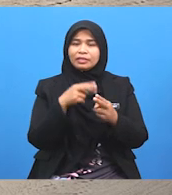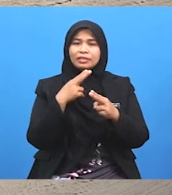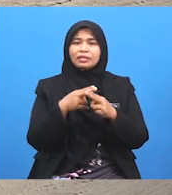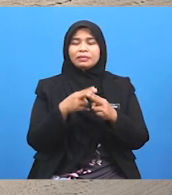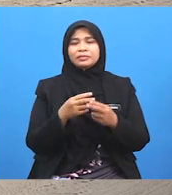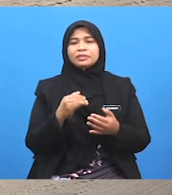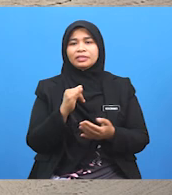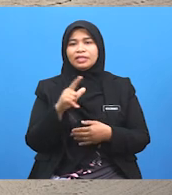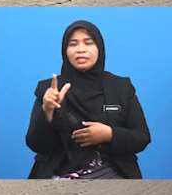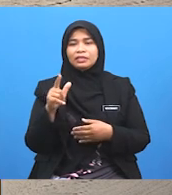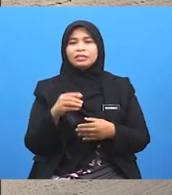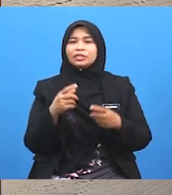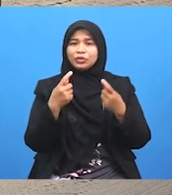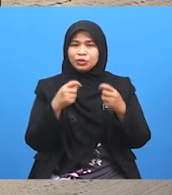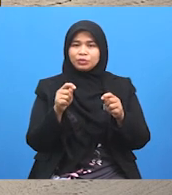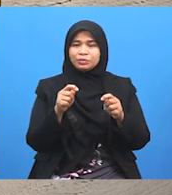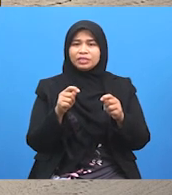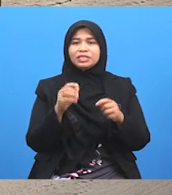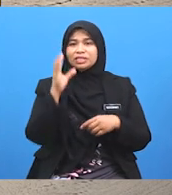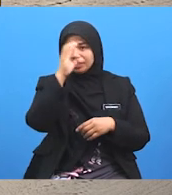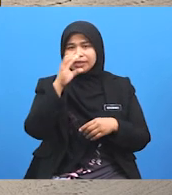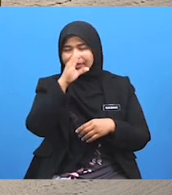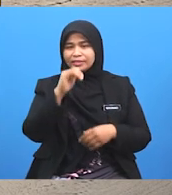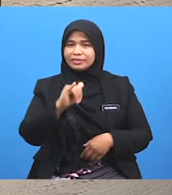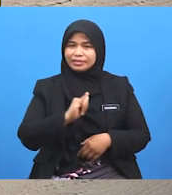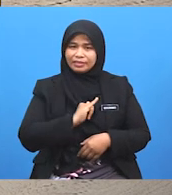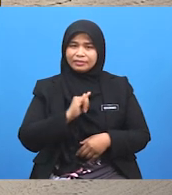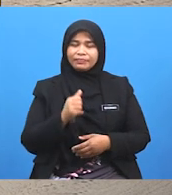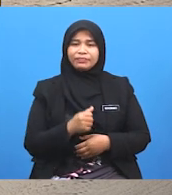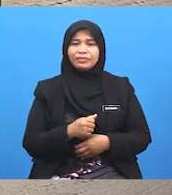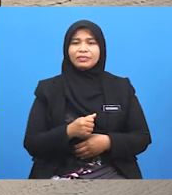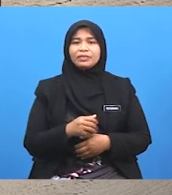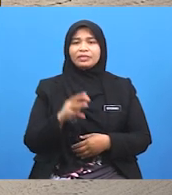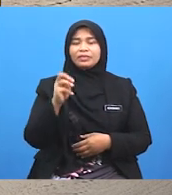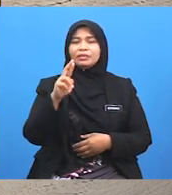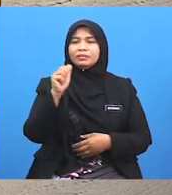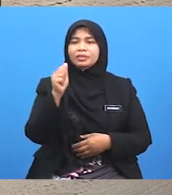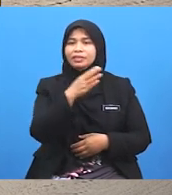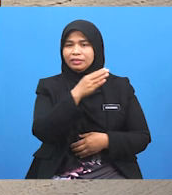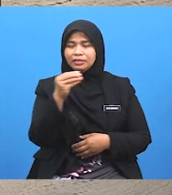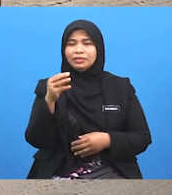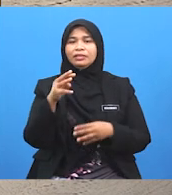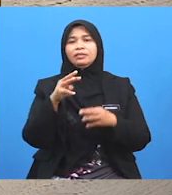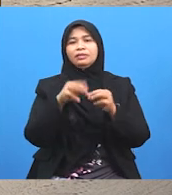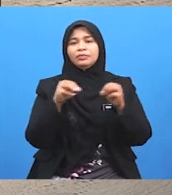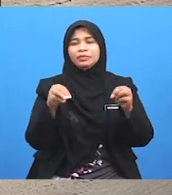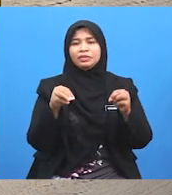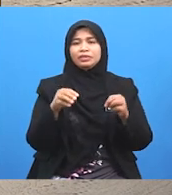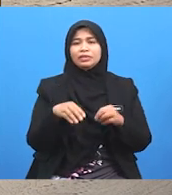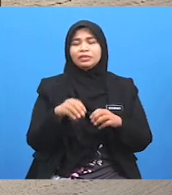permainan ini ialah Cuba Cari Saya. Mira dan murid-murid diminta